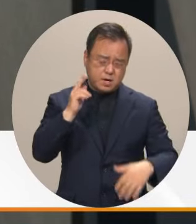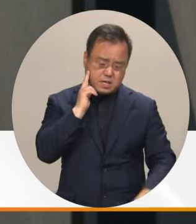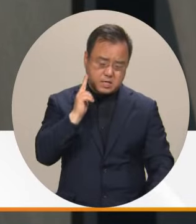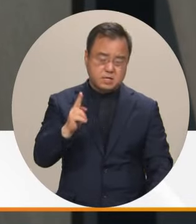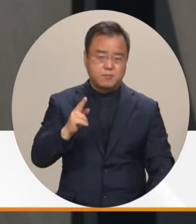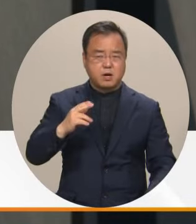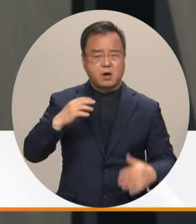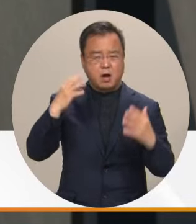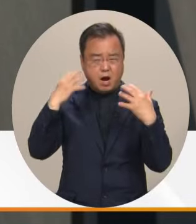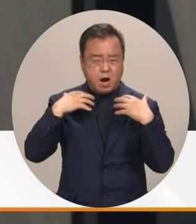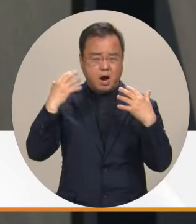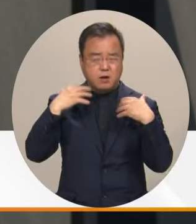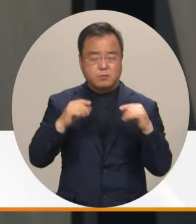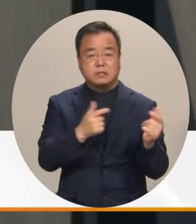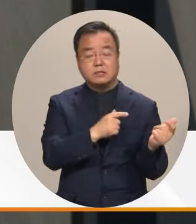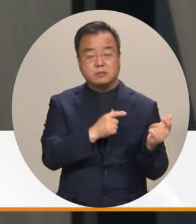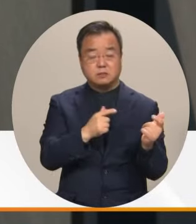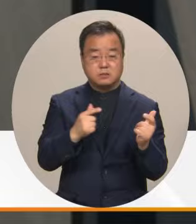시작에불과하며,